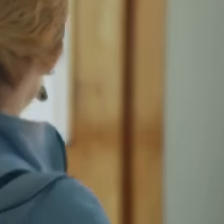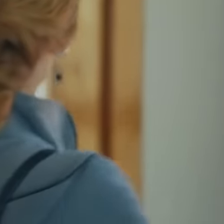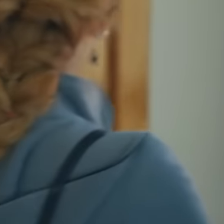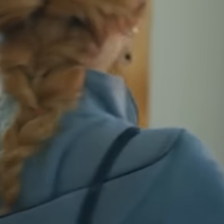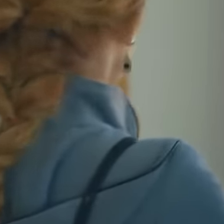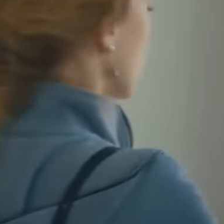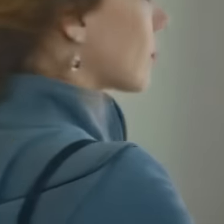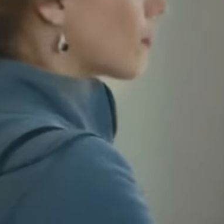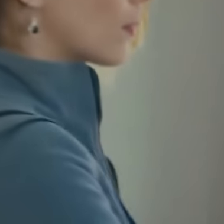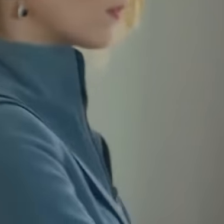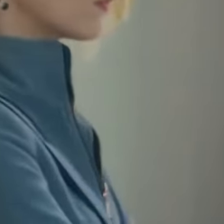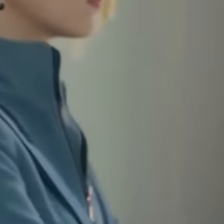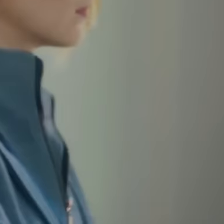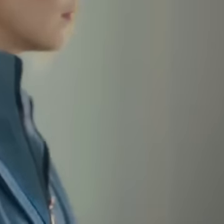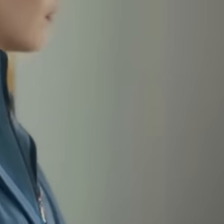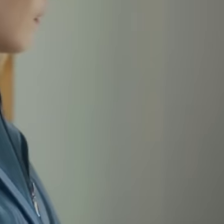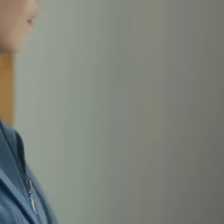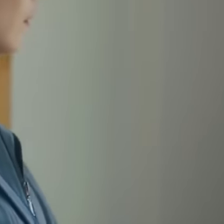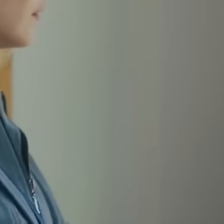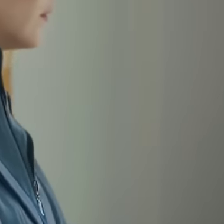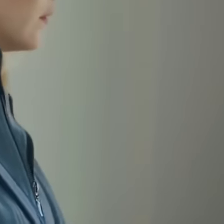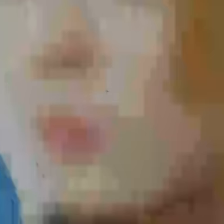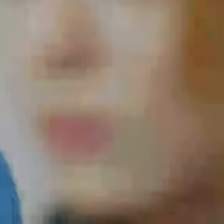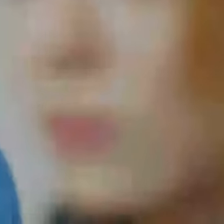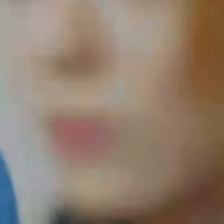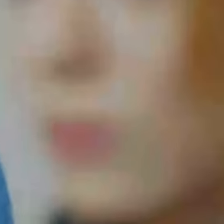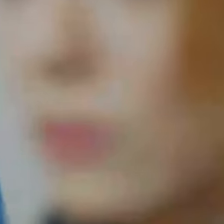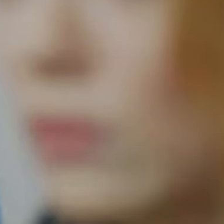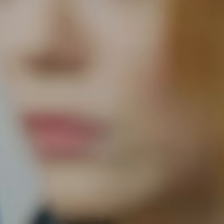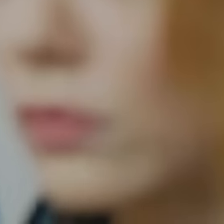ve alınmış, sırtını çevirip pencerenin önüne geçti.